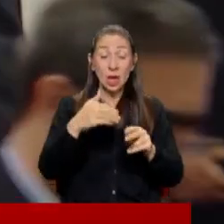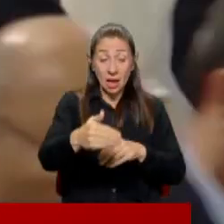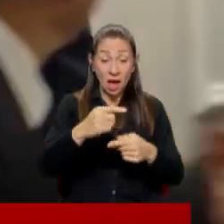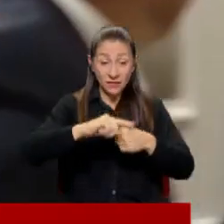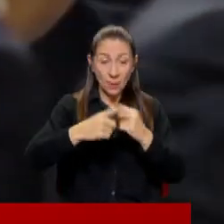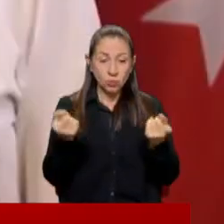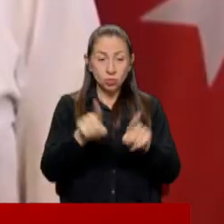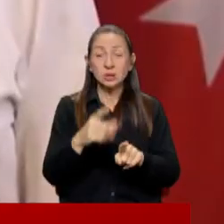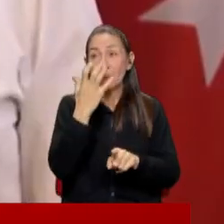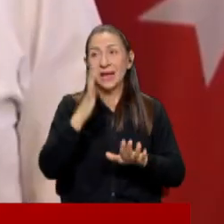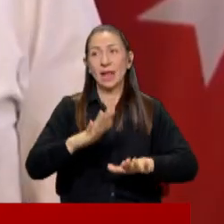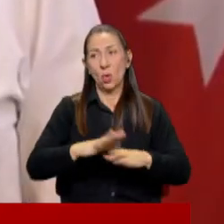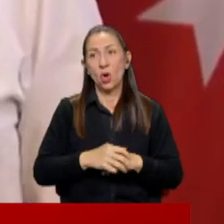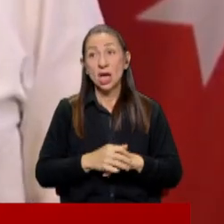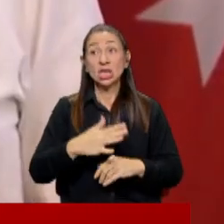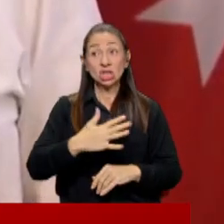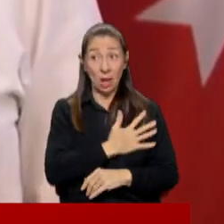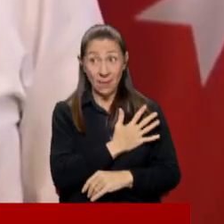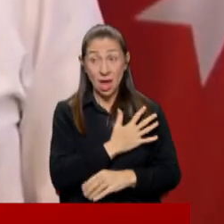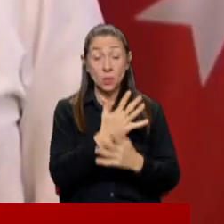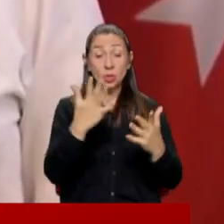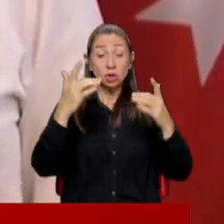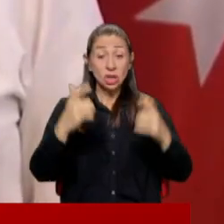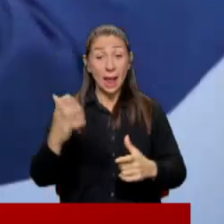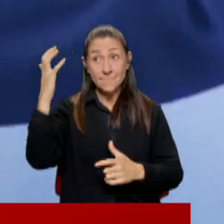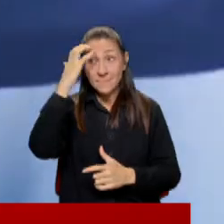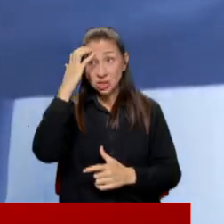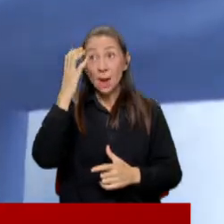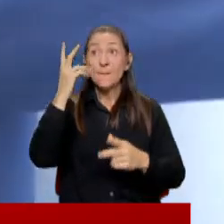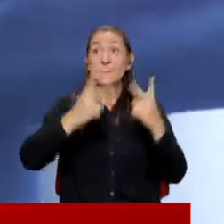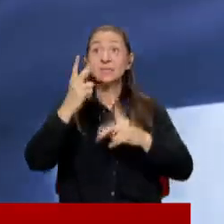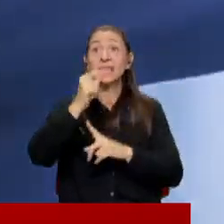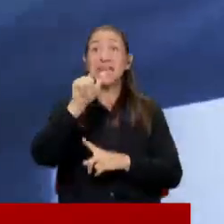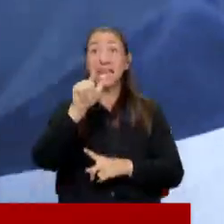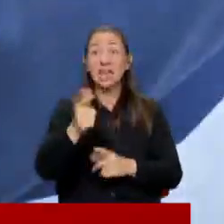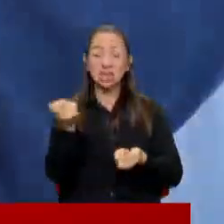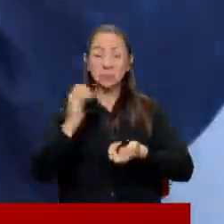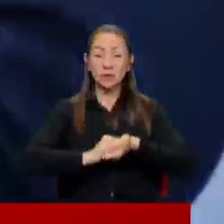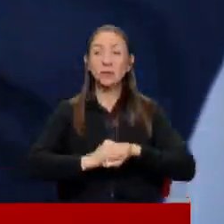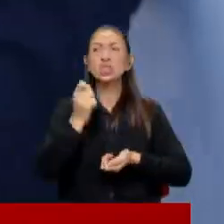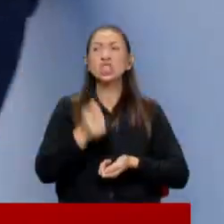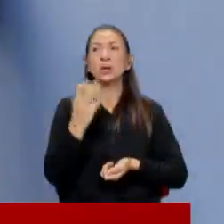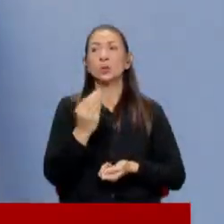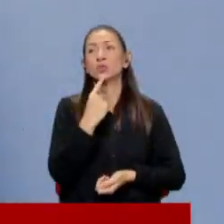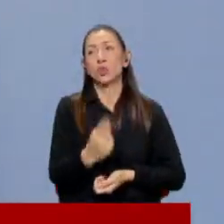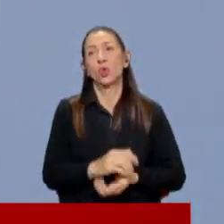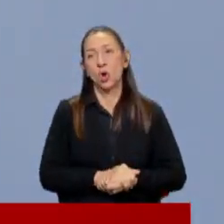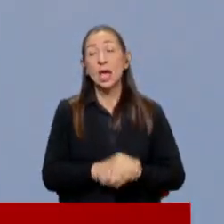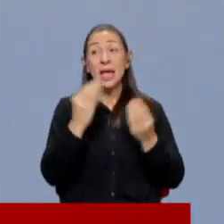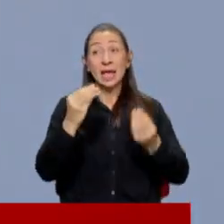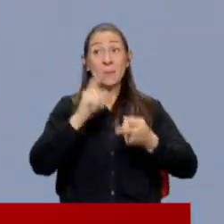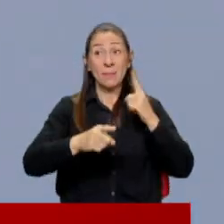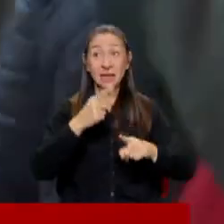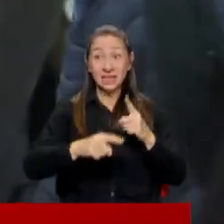iki liderin bir araya gelmesi bekleniyor CHP büyükşehirler başta olmak üzere bazı illerde işbirliğinin şart olduğunu söylüyor iyi